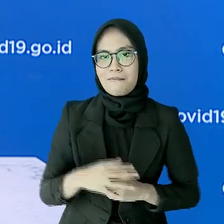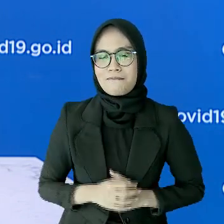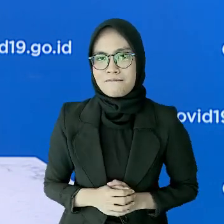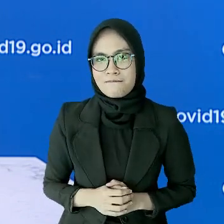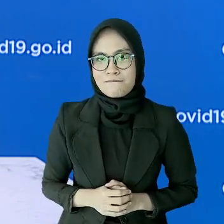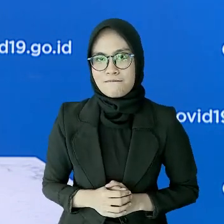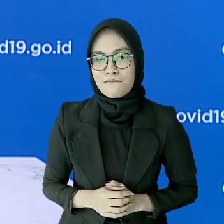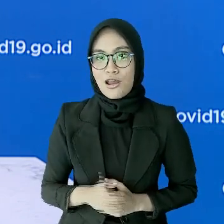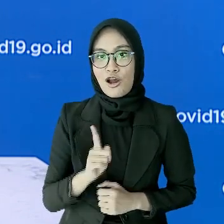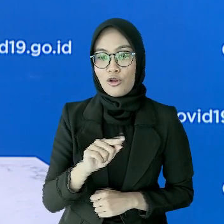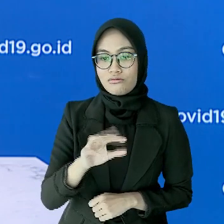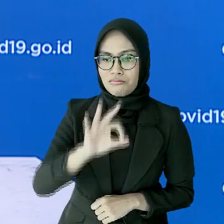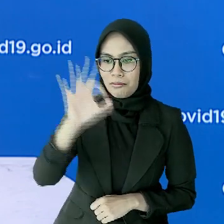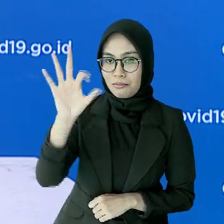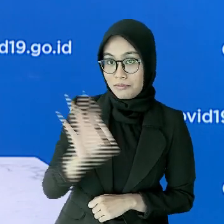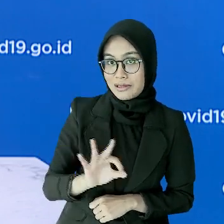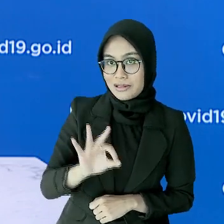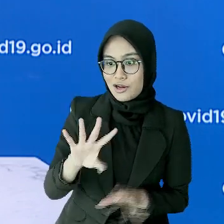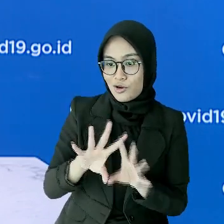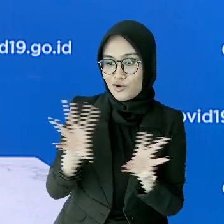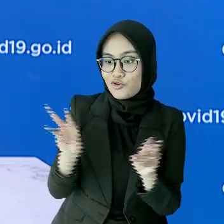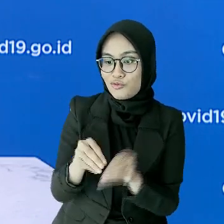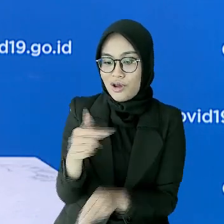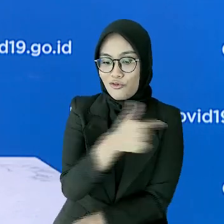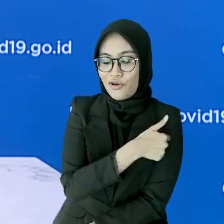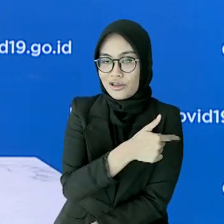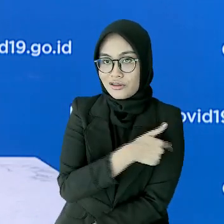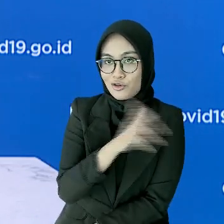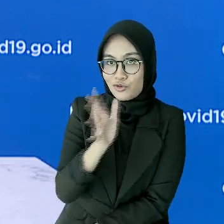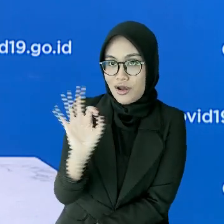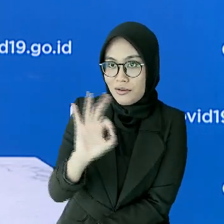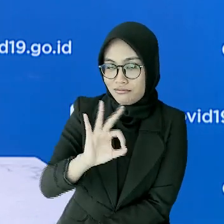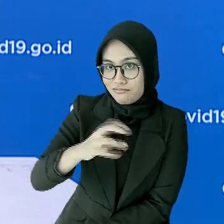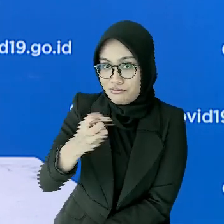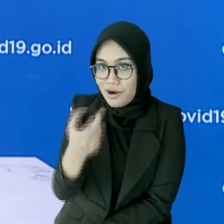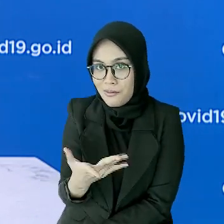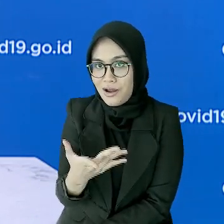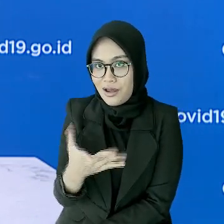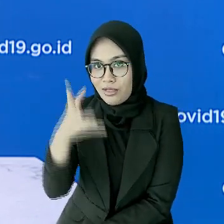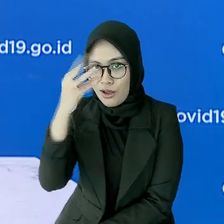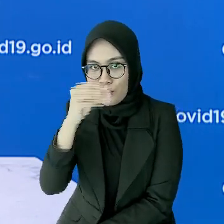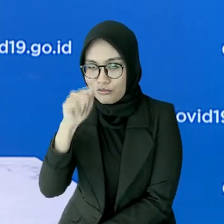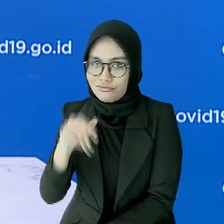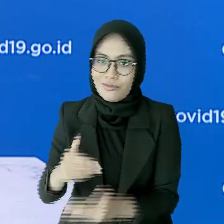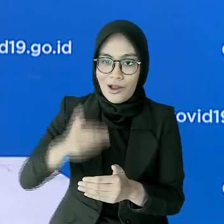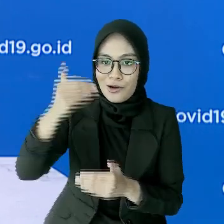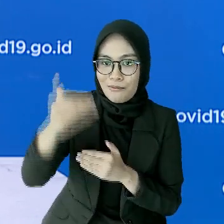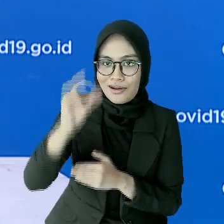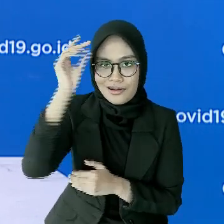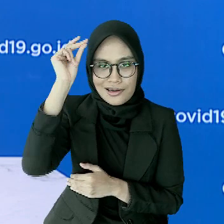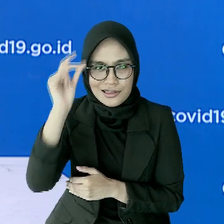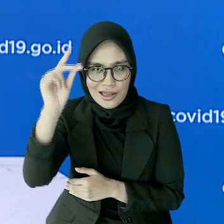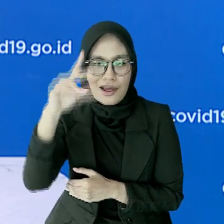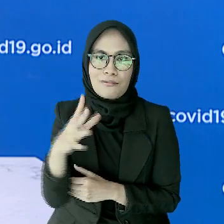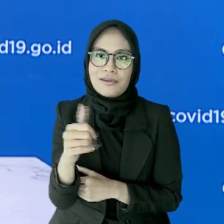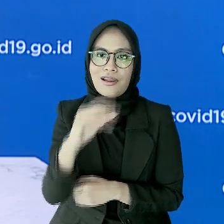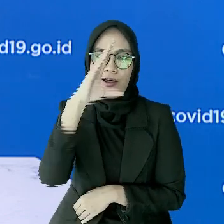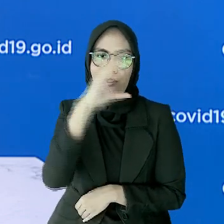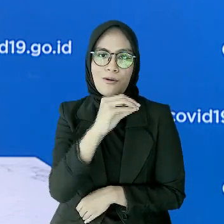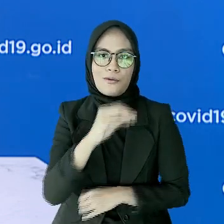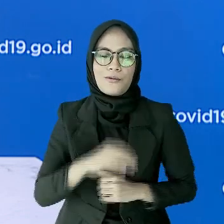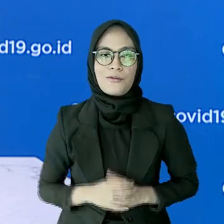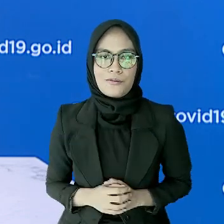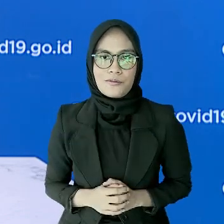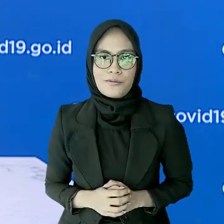dapat menjadi dasar pengambilan kebijakan yang berbasis data dan fakta. Terima kasih. Terima kasih Prof.